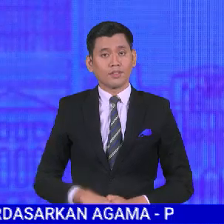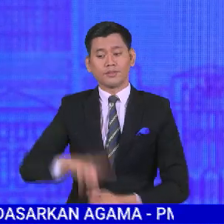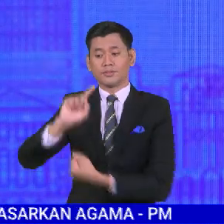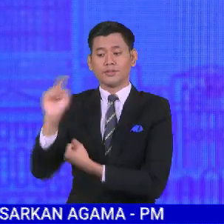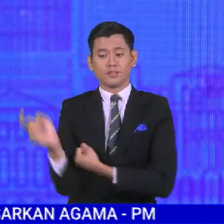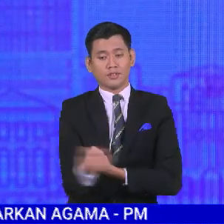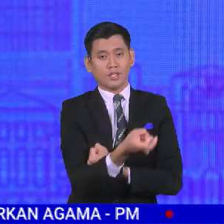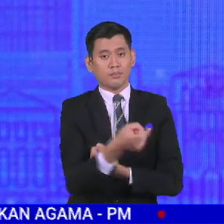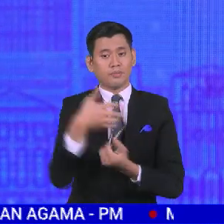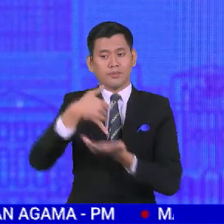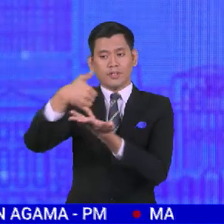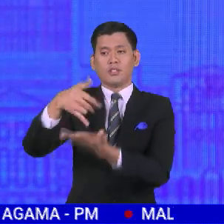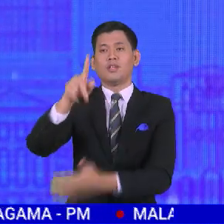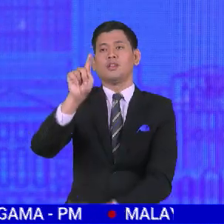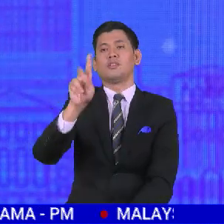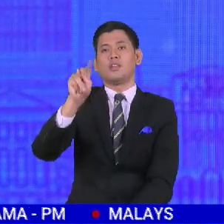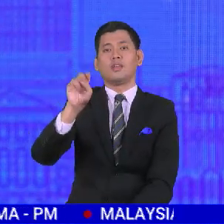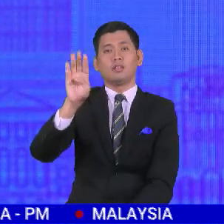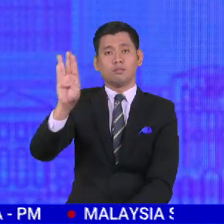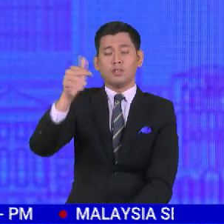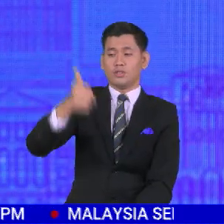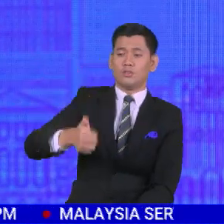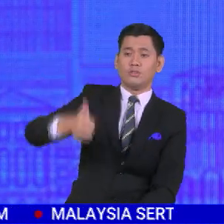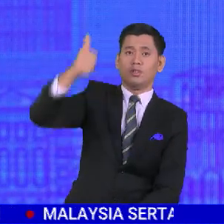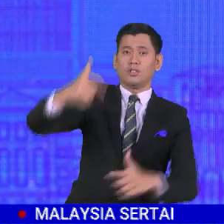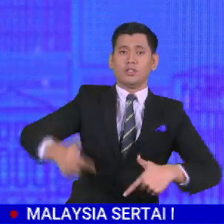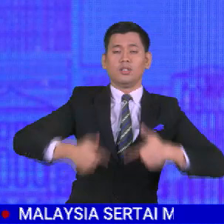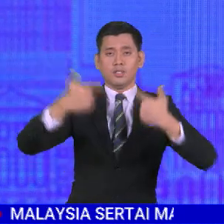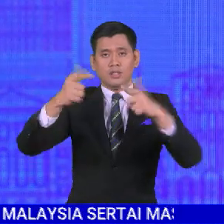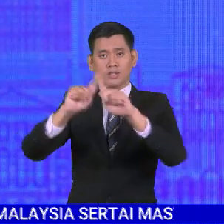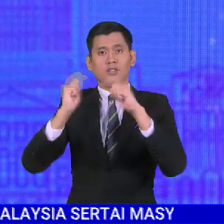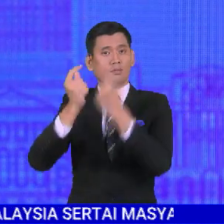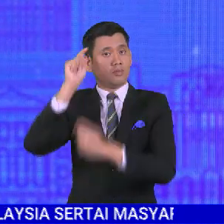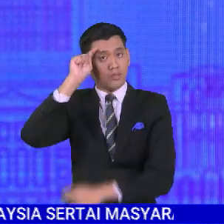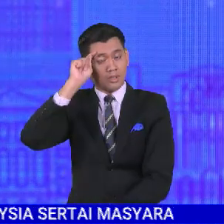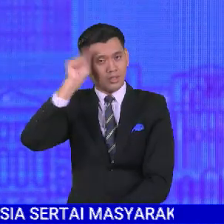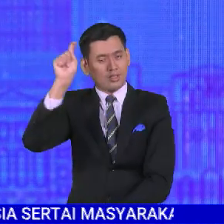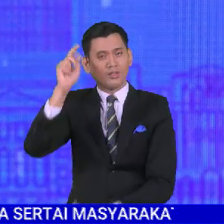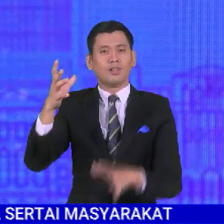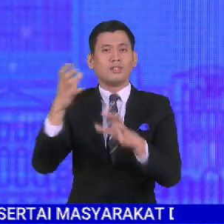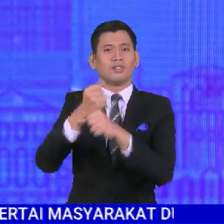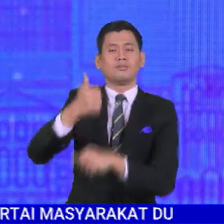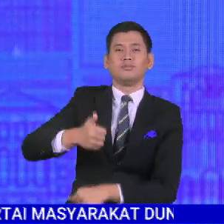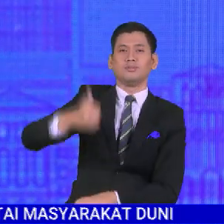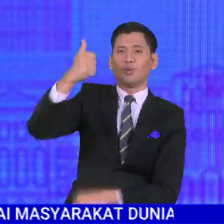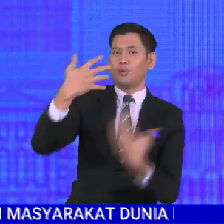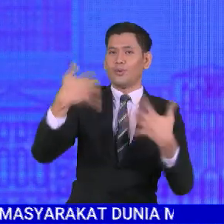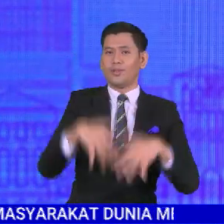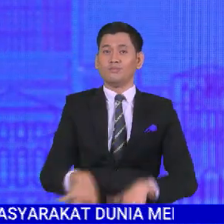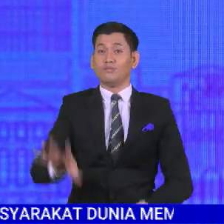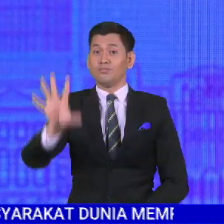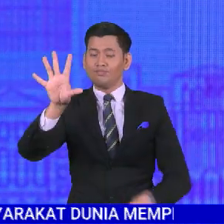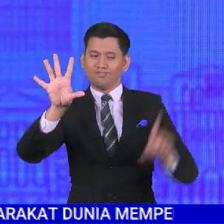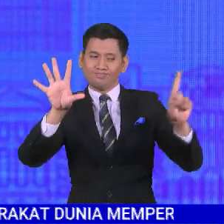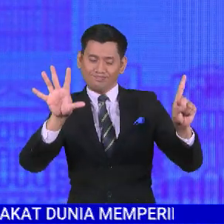Hoki Piala TNB 2023, juara Liga musim ini Terengganu Hoki Team THT meraih kemenangan bergaya 5-1 ke